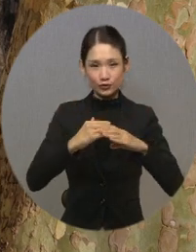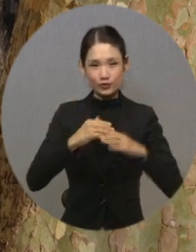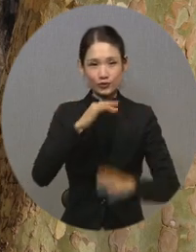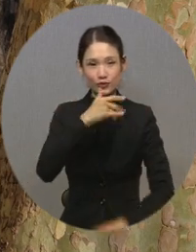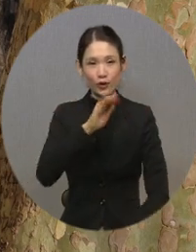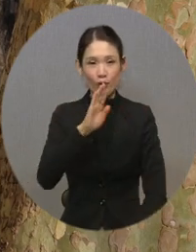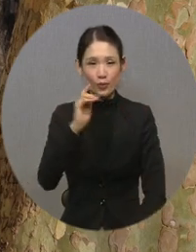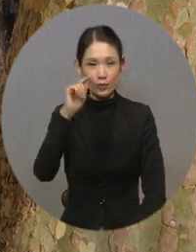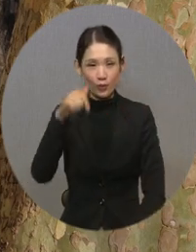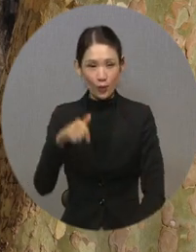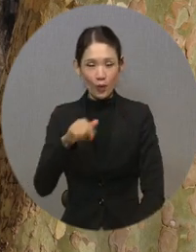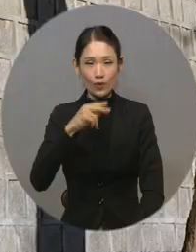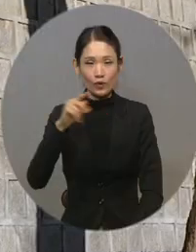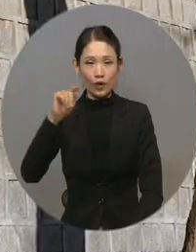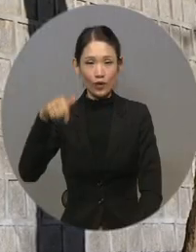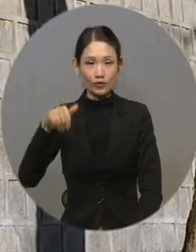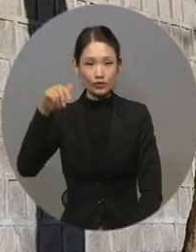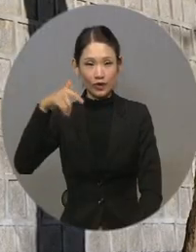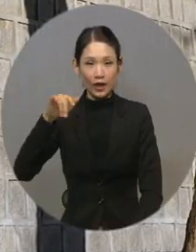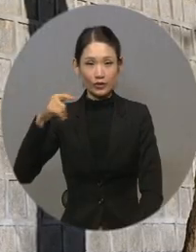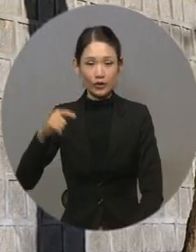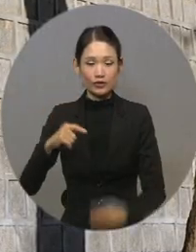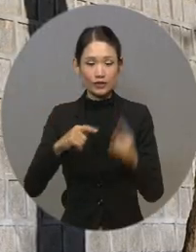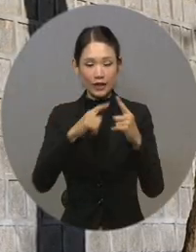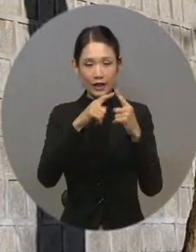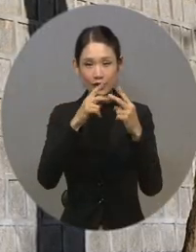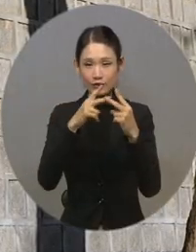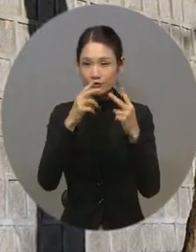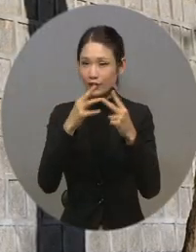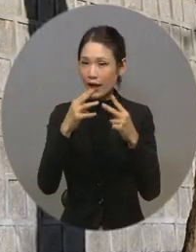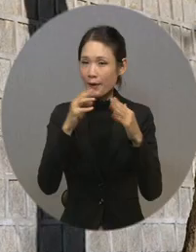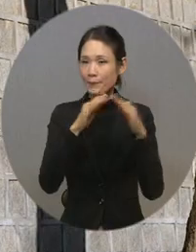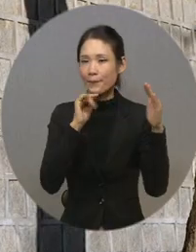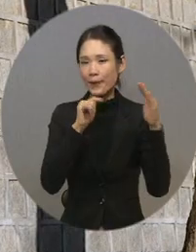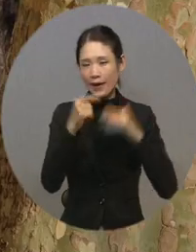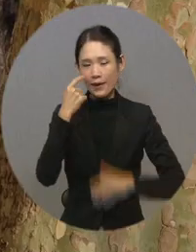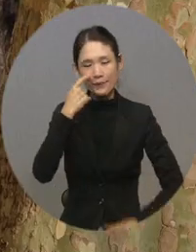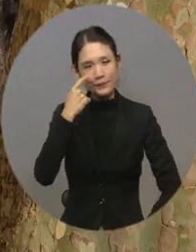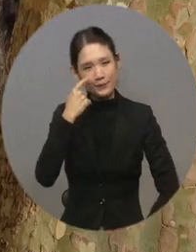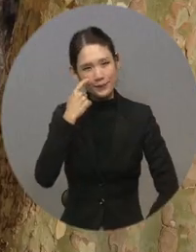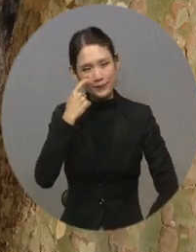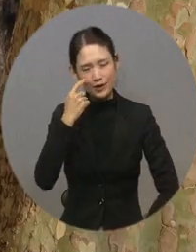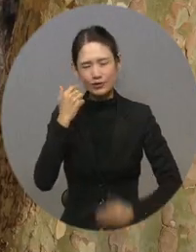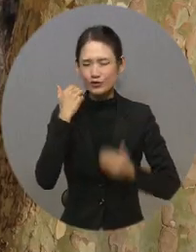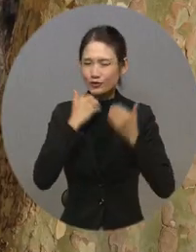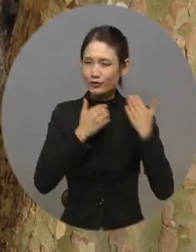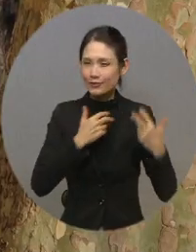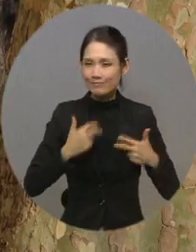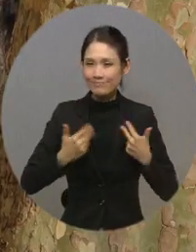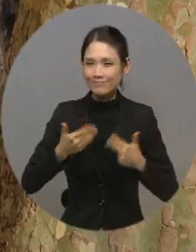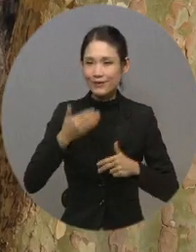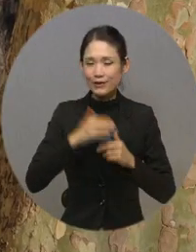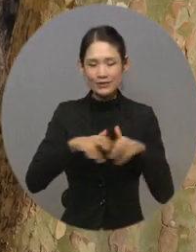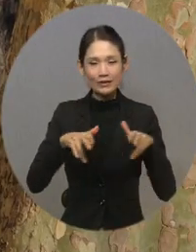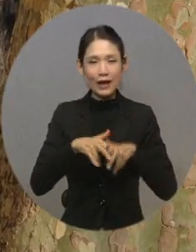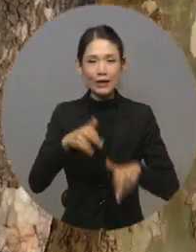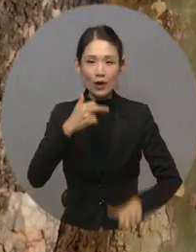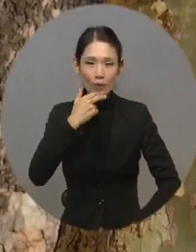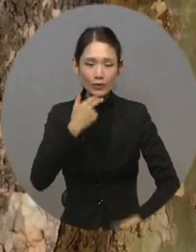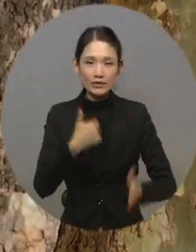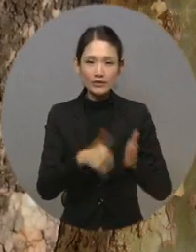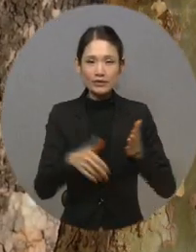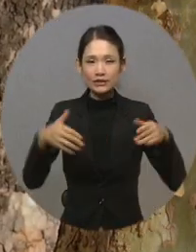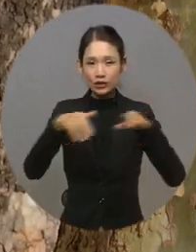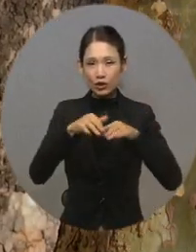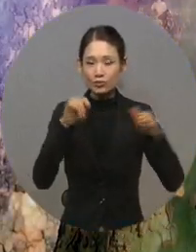덕수궁, 창덕궁을 가보려고 합니다. 이 아름다운 문화유산을 누구나 즐길 수 있도록 어떤 배리어프리 시설과 서비스가 있는지